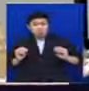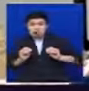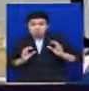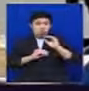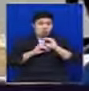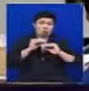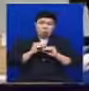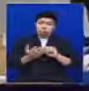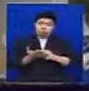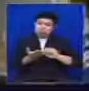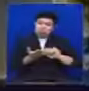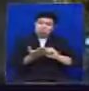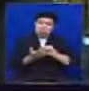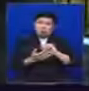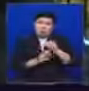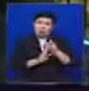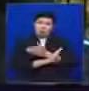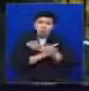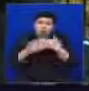ก็ทำกันแบบนี